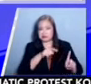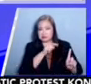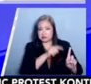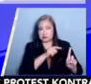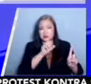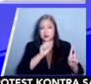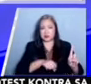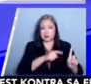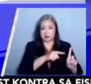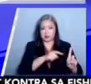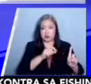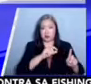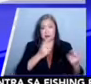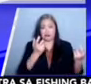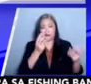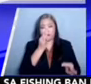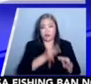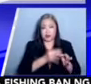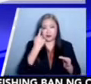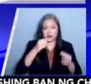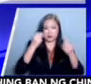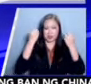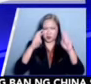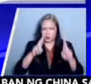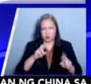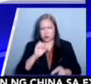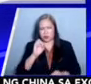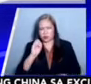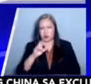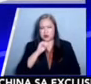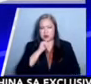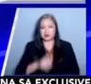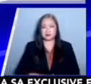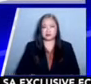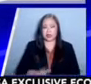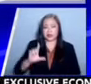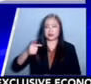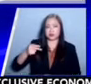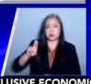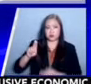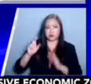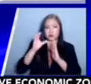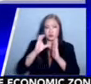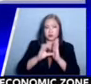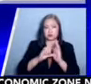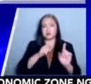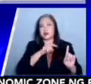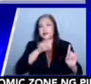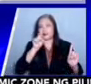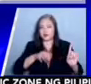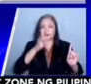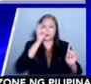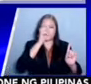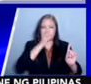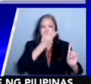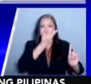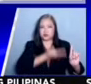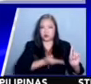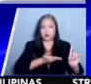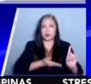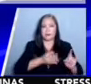sa gobyerno ang alkalde sa ilalim ng local government code Filipino citizen dapat ang mga nahalal sa mga local government